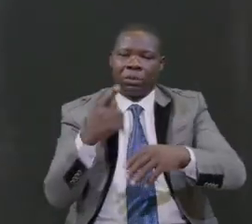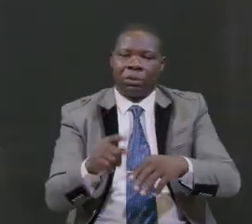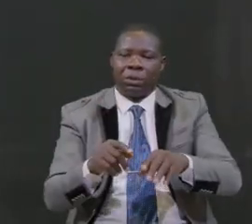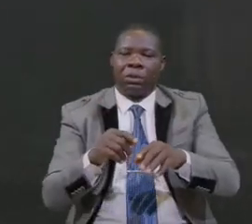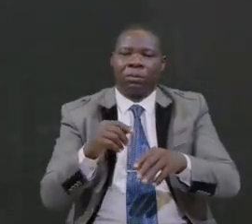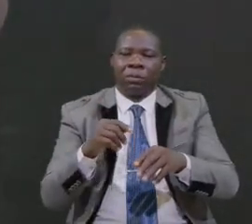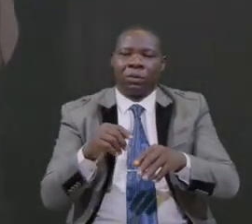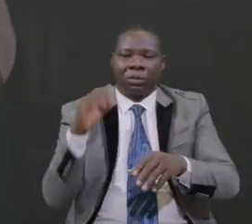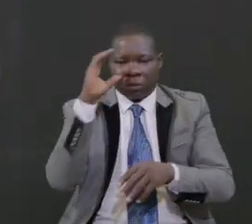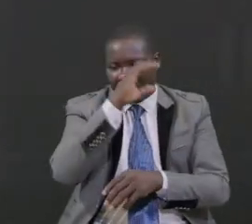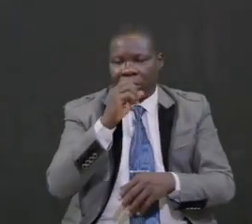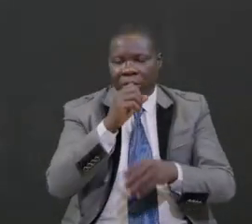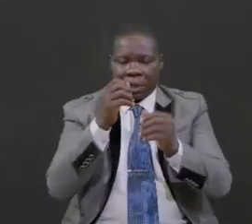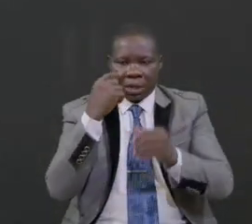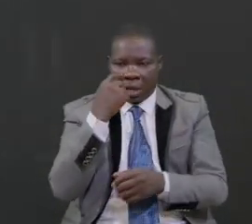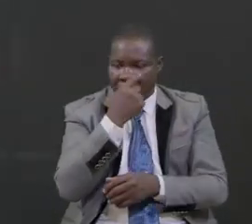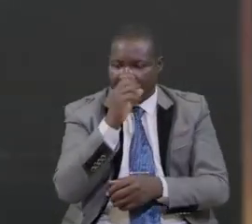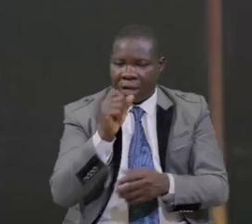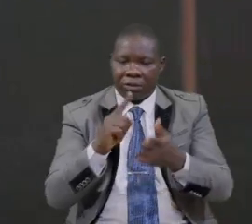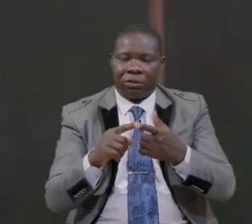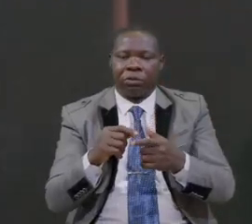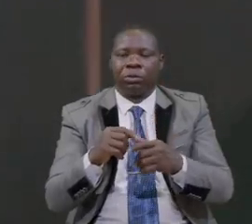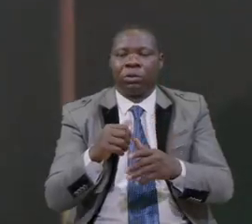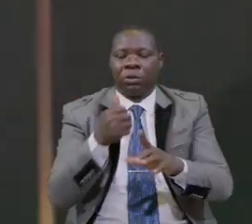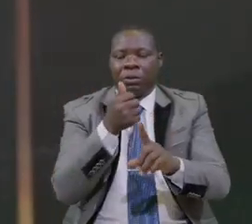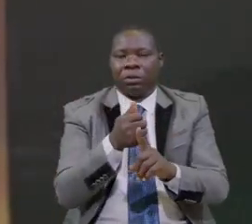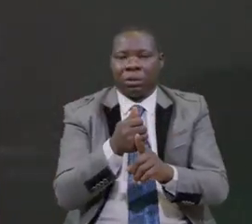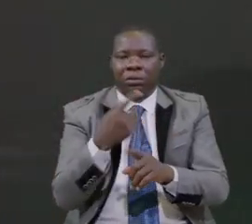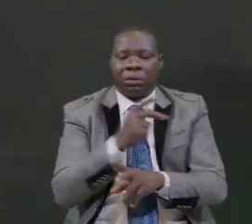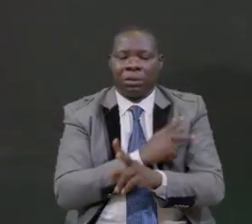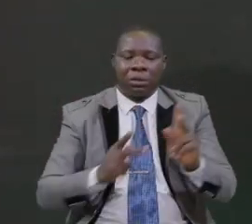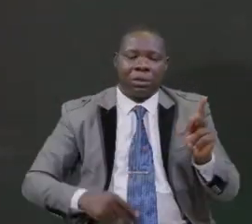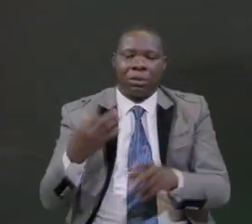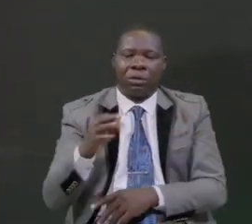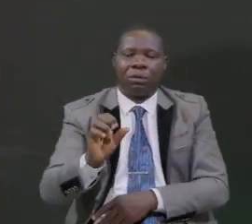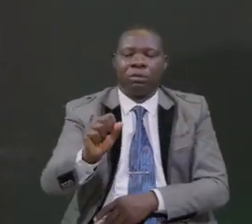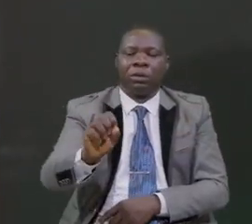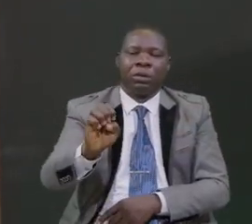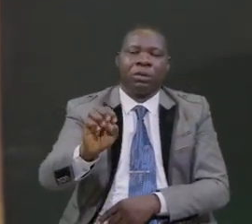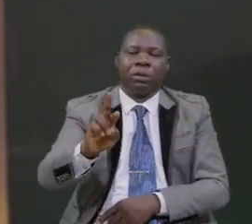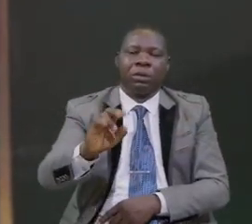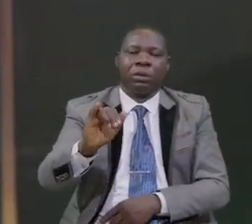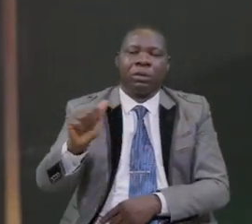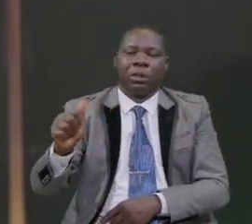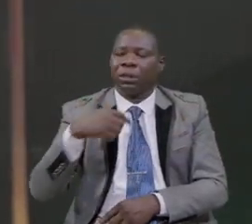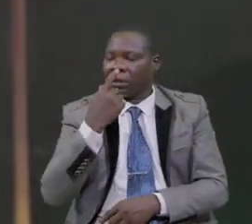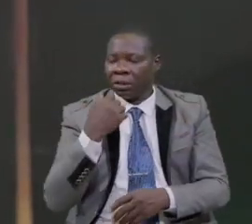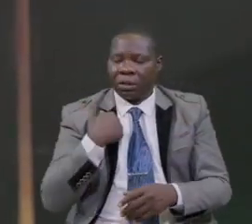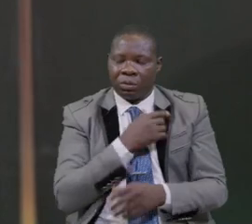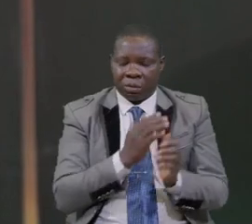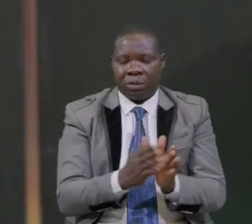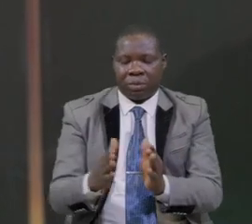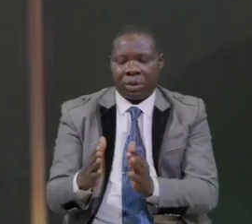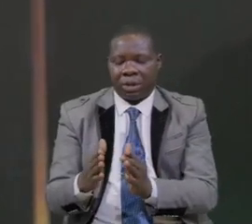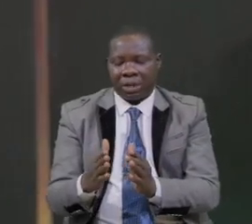Le roi de Syrie a dit, nous voici. Nous avons des stratégies de guerre